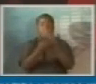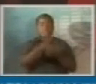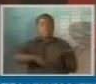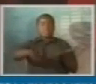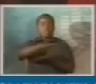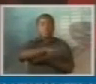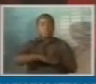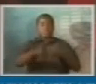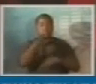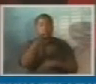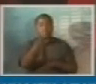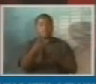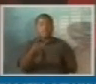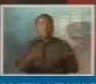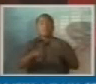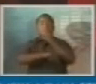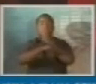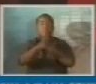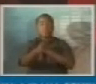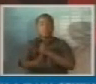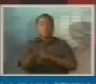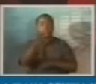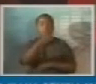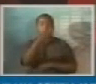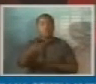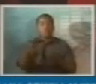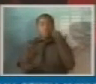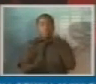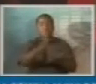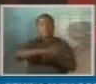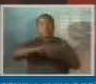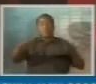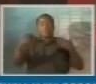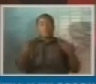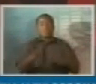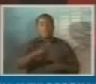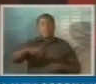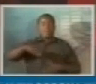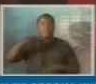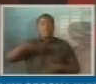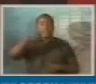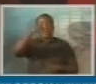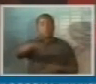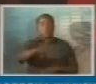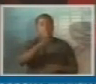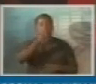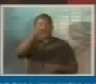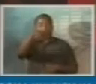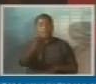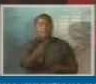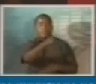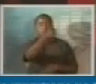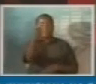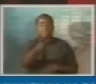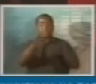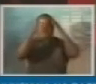zile ni nchi zinazoruhusu ushoga kwa kiwango fulani kwenye nchi zao. Sasa kama tunataka kupiga kura ya siri, alafu Watanzania